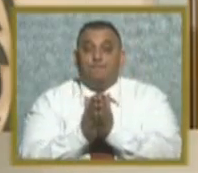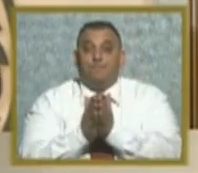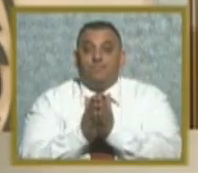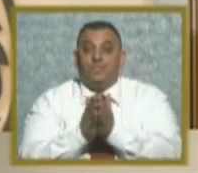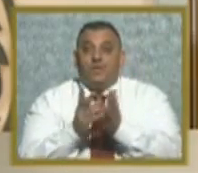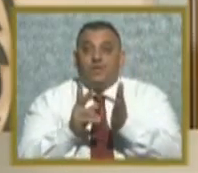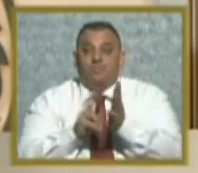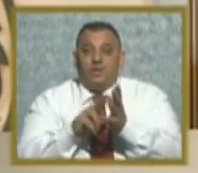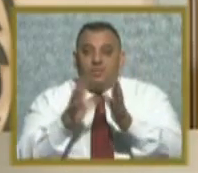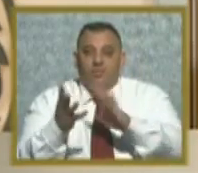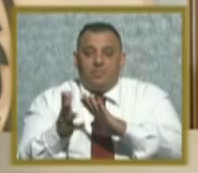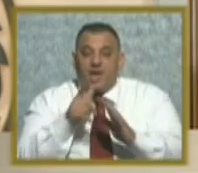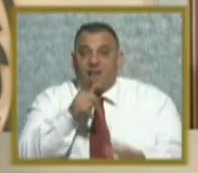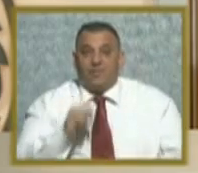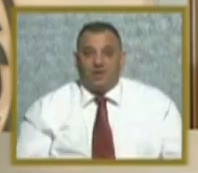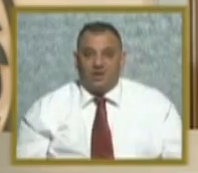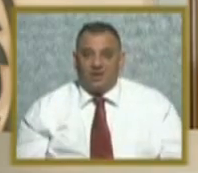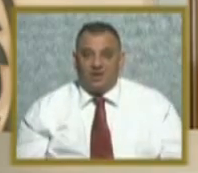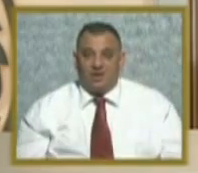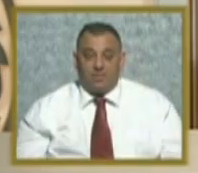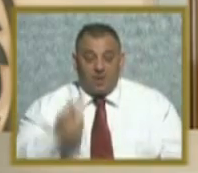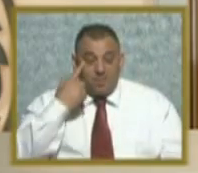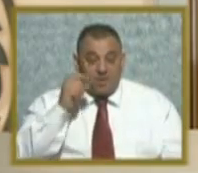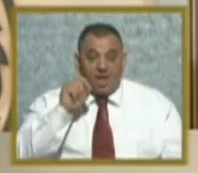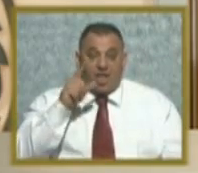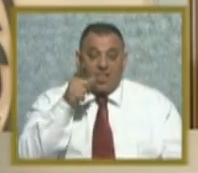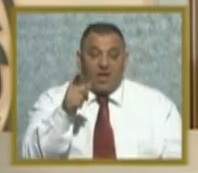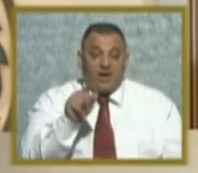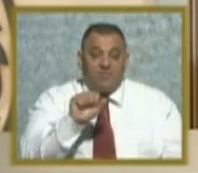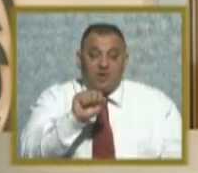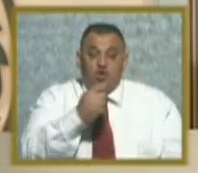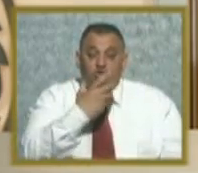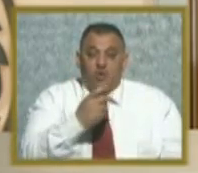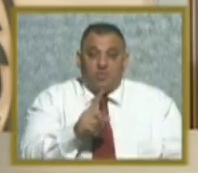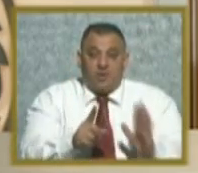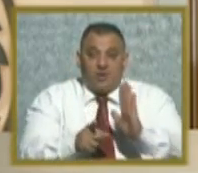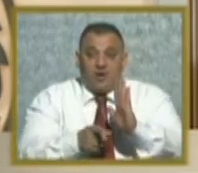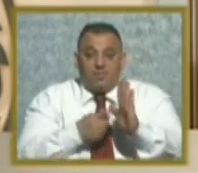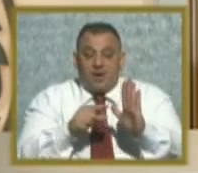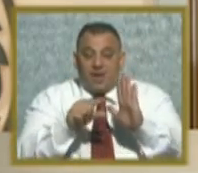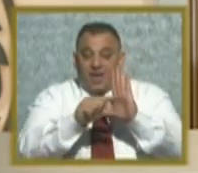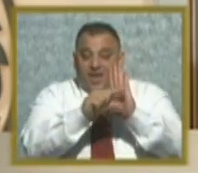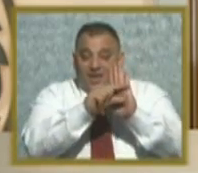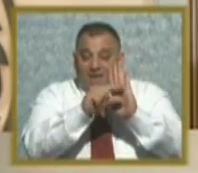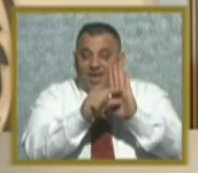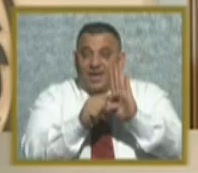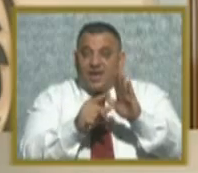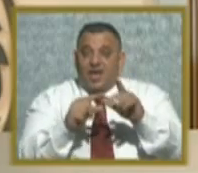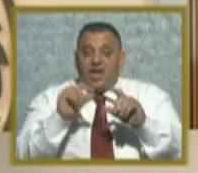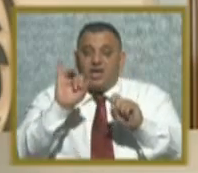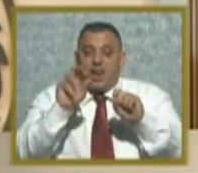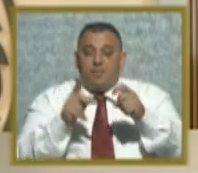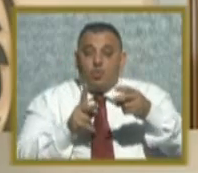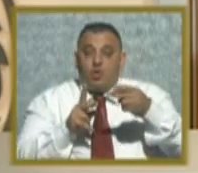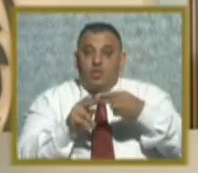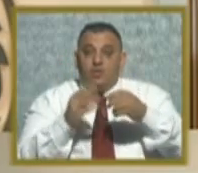فهذه من المتشابهات وغير ذلك. الذي يظهر لي والله أعلم يا أخ أبا بكر بأن هذه مما أنزله الله جل